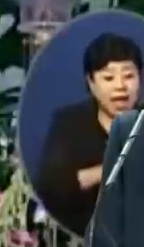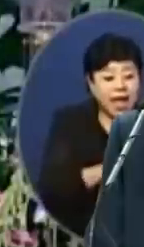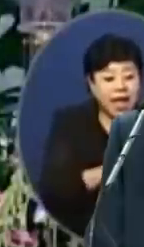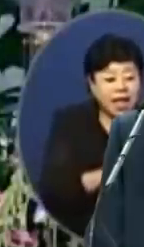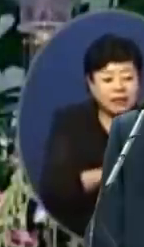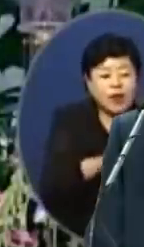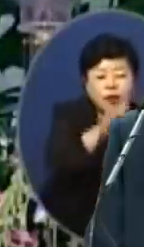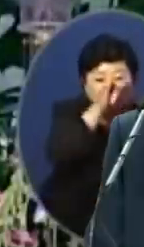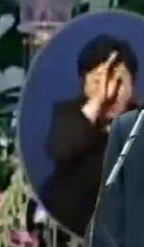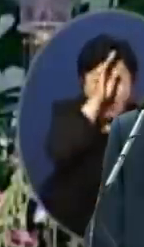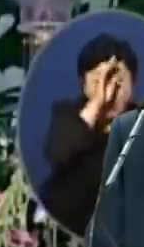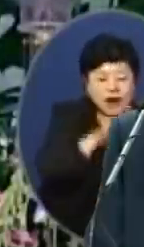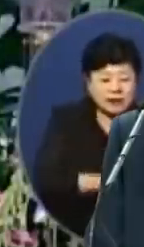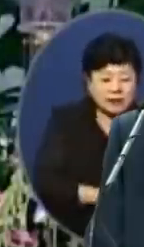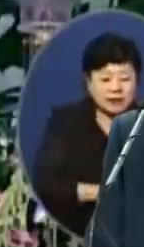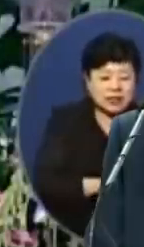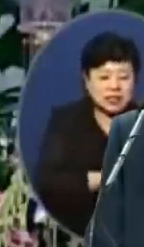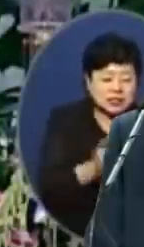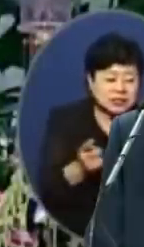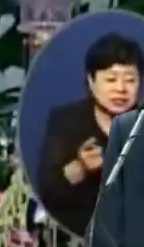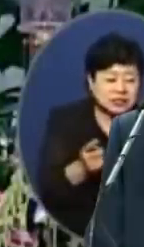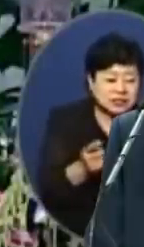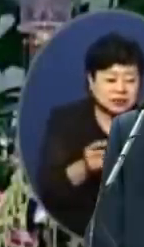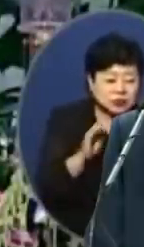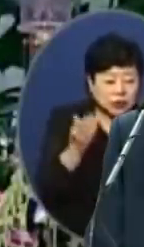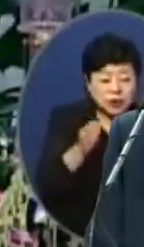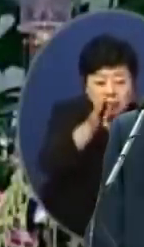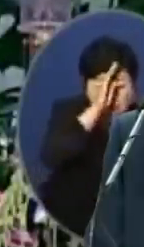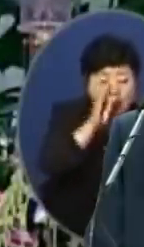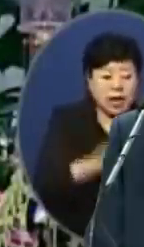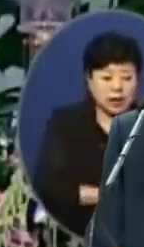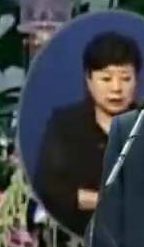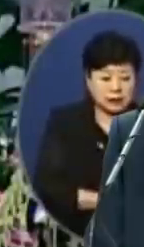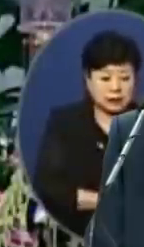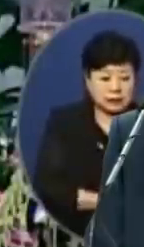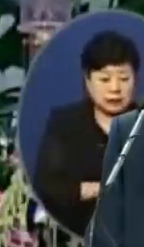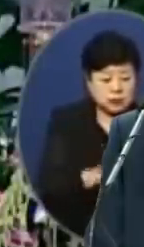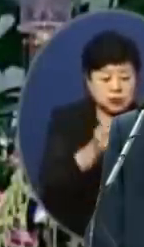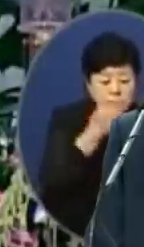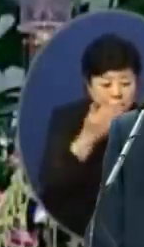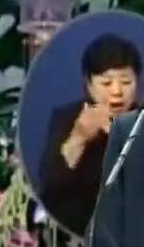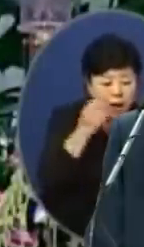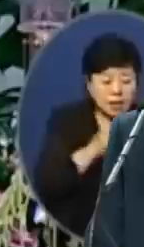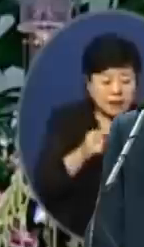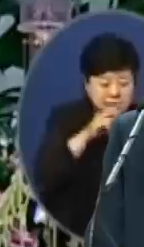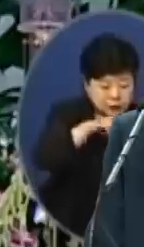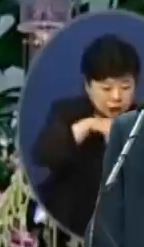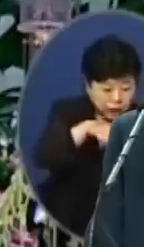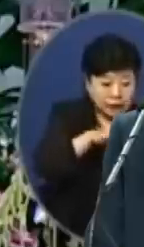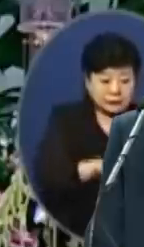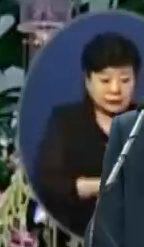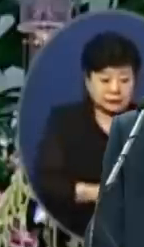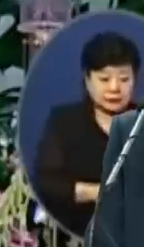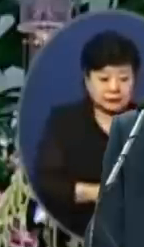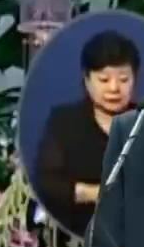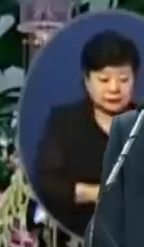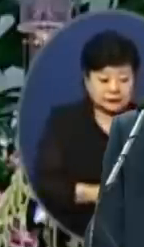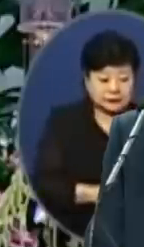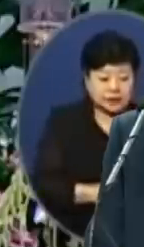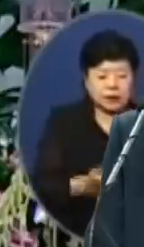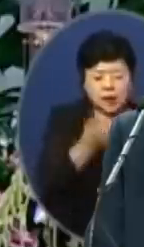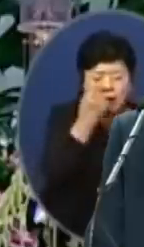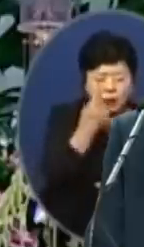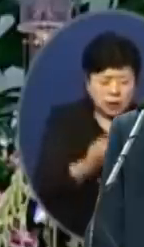너의 병은 치유될 수 있는 병이다. 성경을 읽어라. 그런 계시가